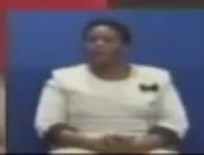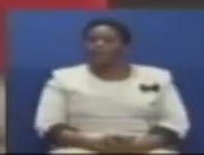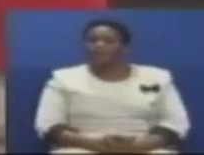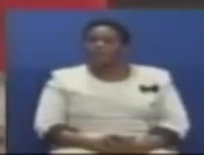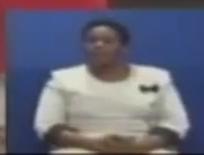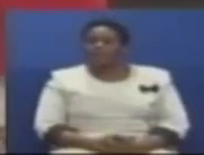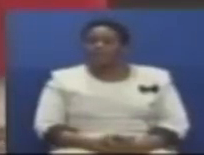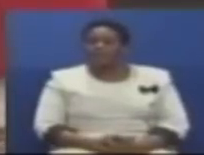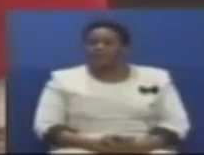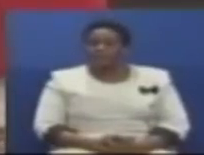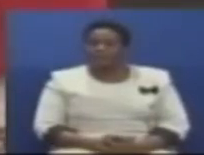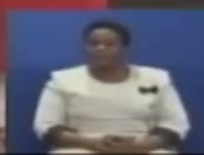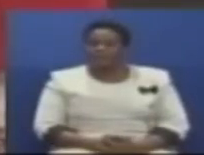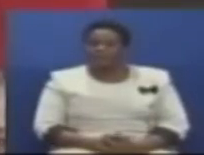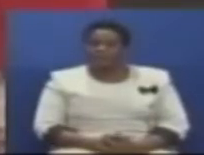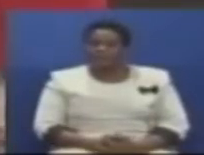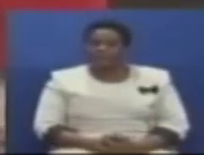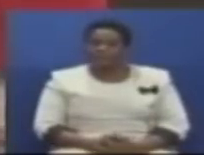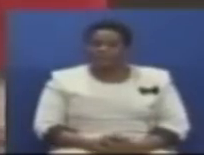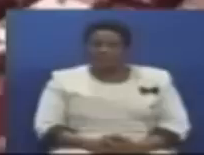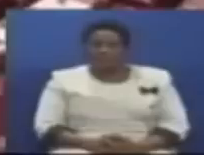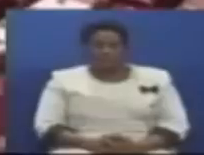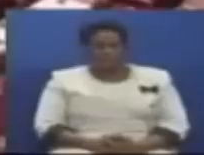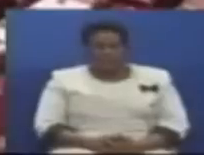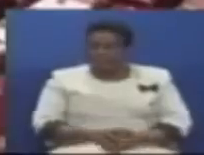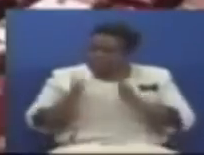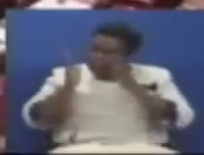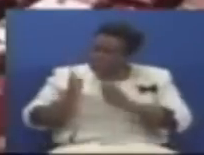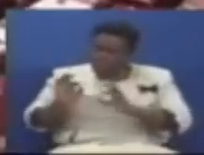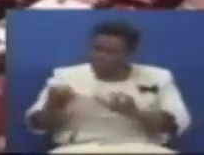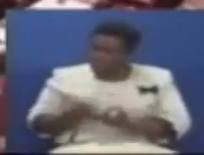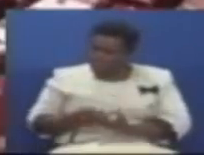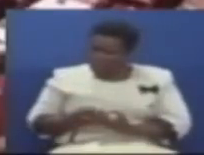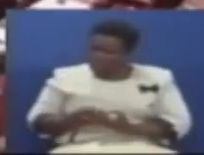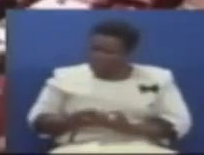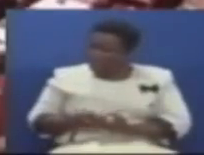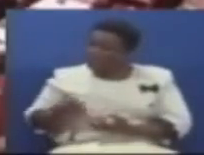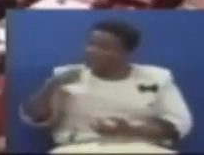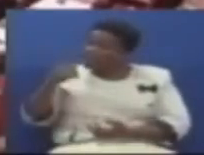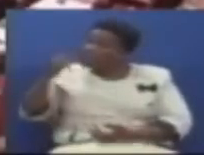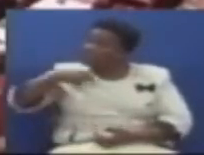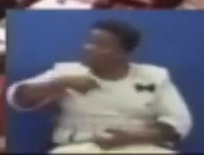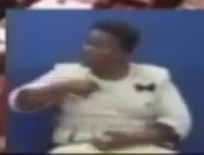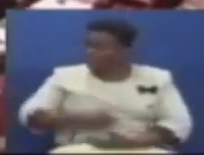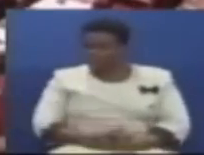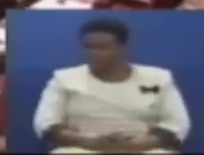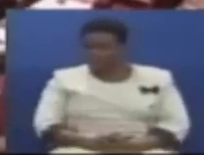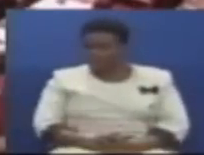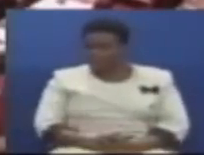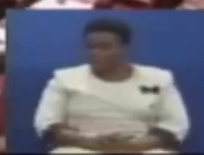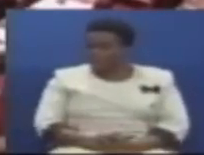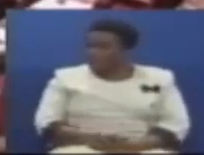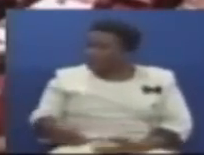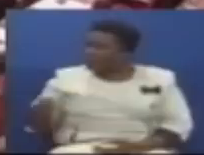Kwa hiyo hela, kwa hiyo wabunge, Mheshimiwa Bungara. Ndio mheshimiwa. Kwanza uongee na kiti. Ah, basi mheshimiwa mwenyekiti. Uongee na